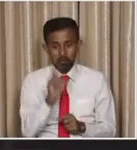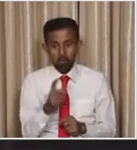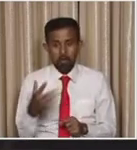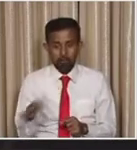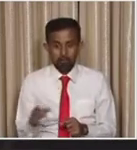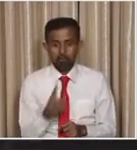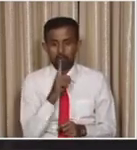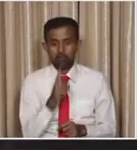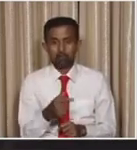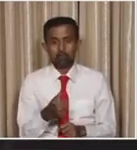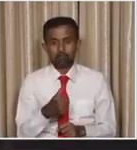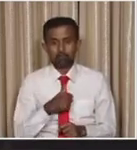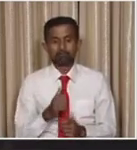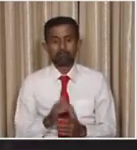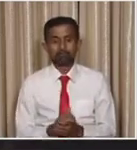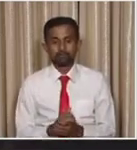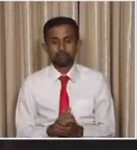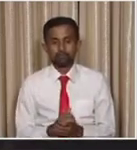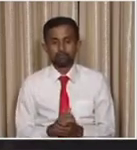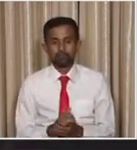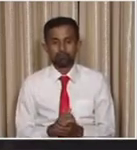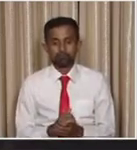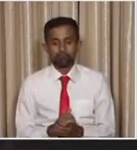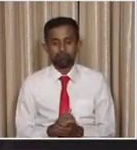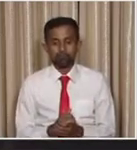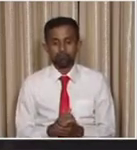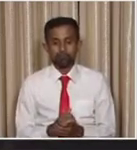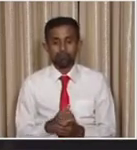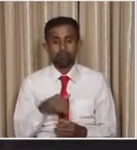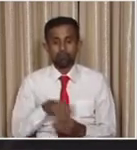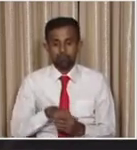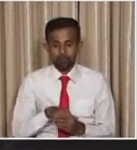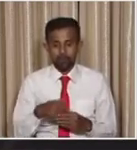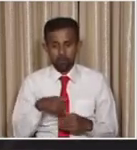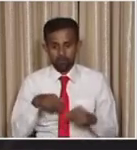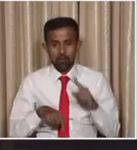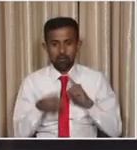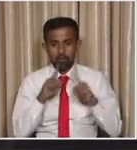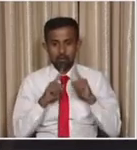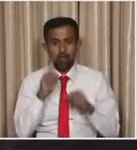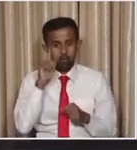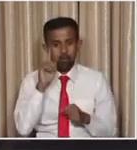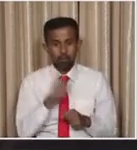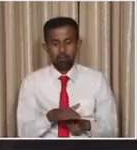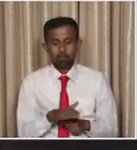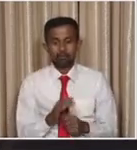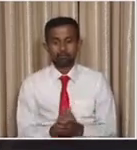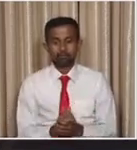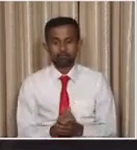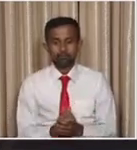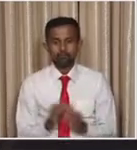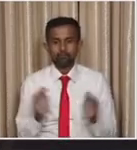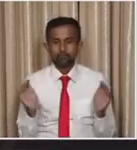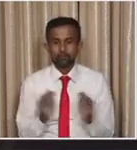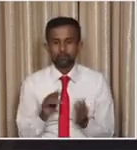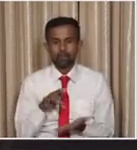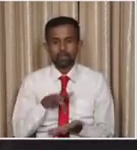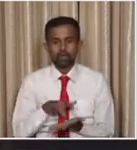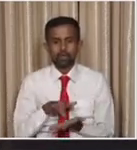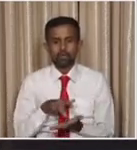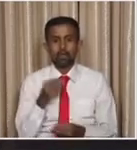කියලා කියන්න කැමතියි මම දැන් ඒ යටතේ මම අද කතා කරන්න බලාපොරොත්තු වෙන්නේ මේ කුඩා හා මධ්‍ය